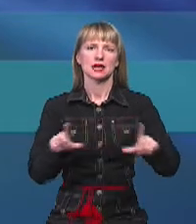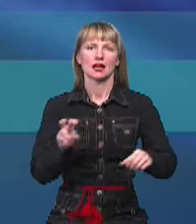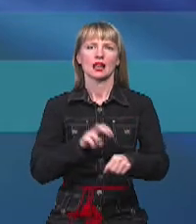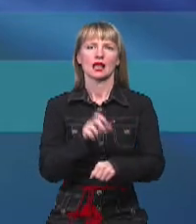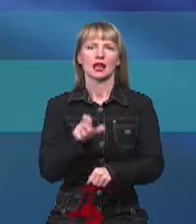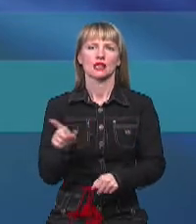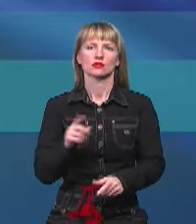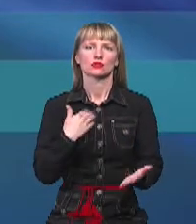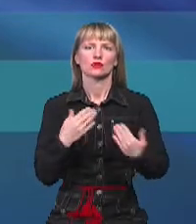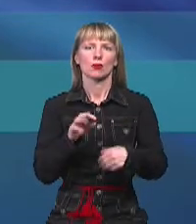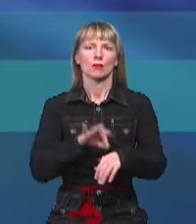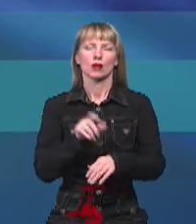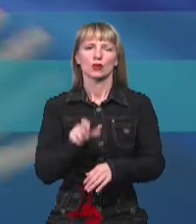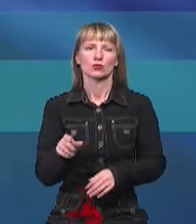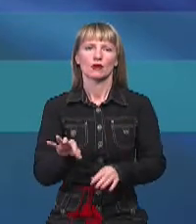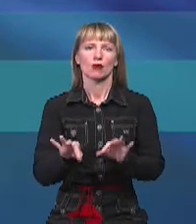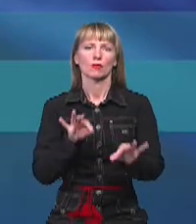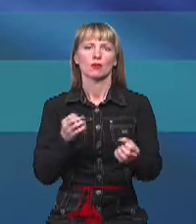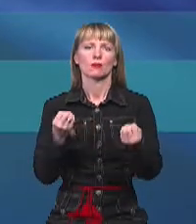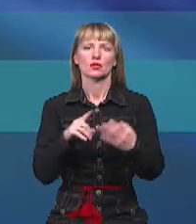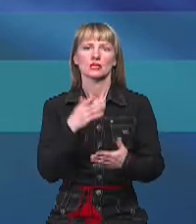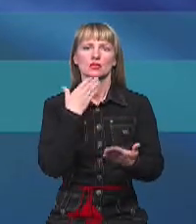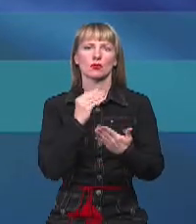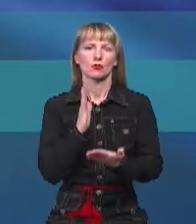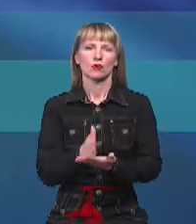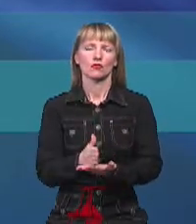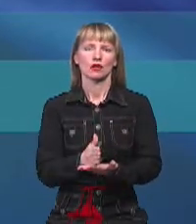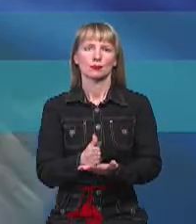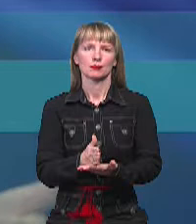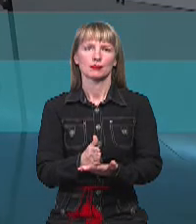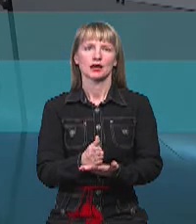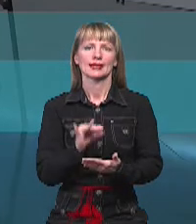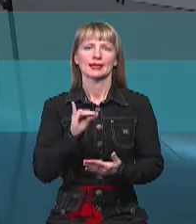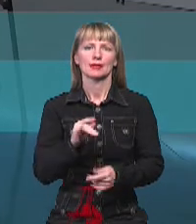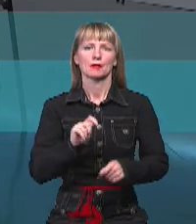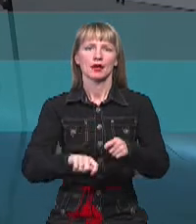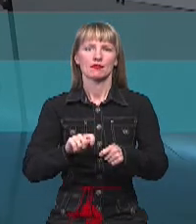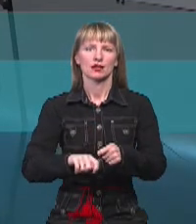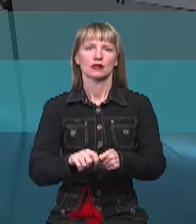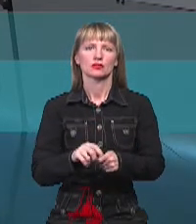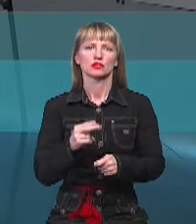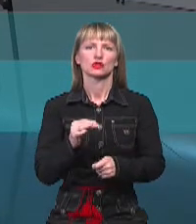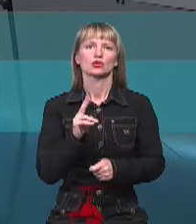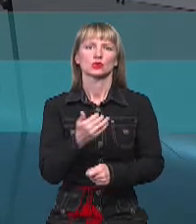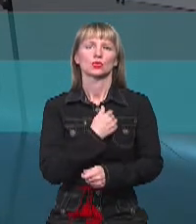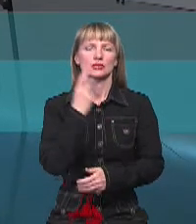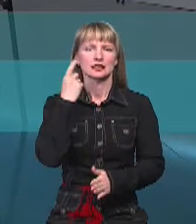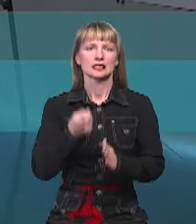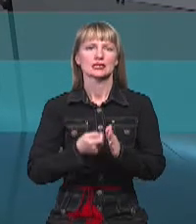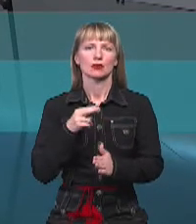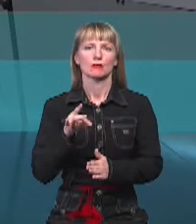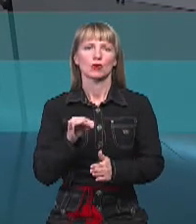лікарів, що стосується пацієнтів, обирати просто за своїм профілем, скажімо так, і перевіряти, чи хтось хоче дізнатися